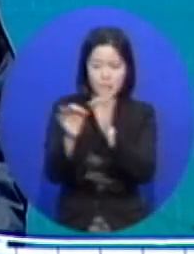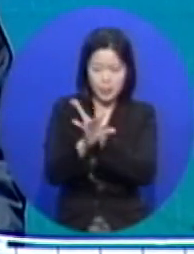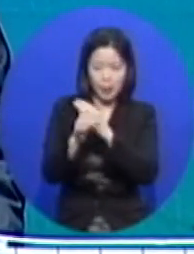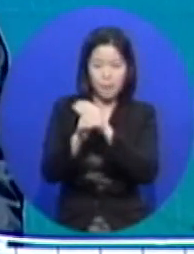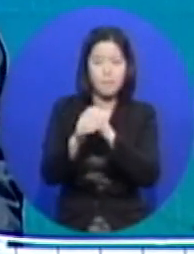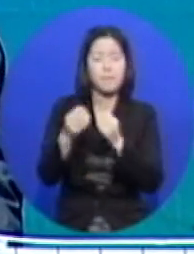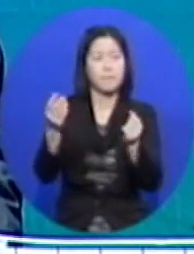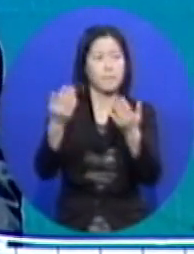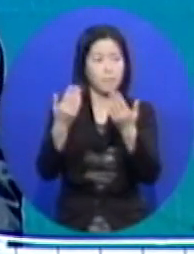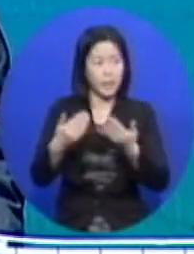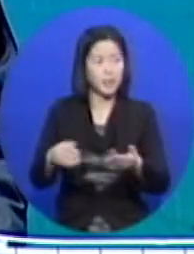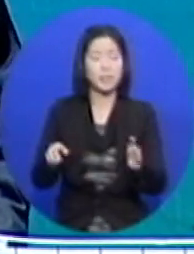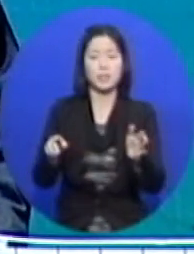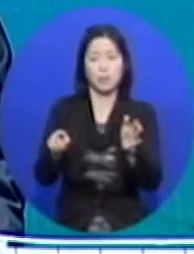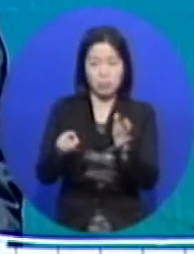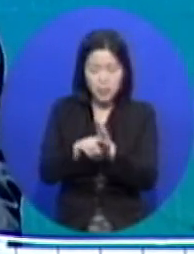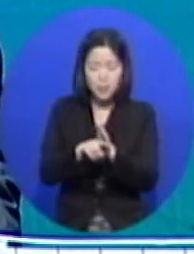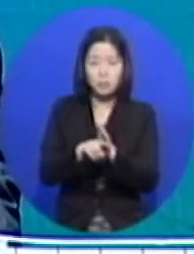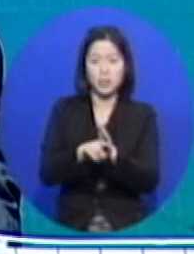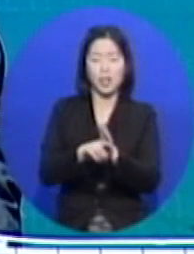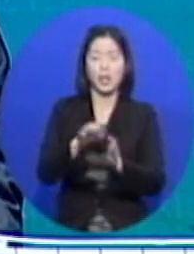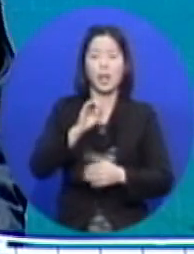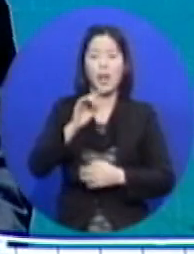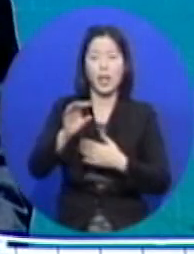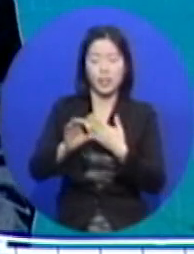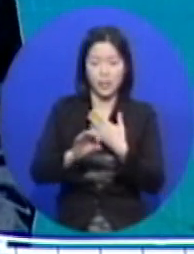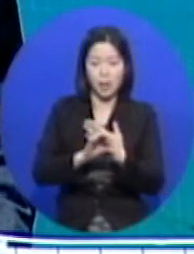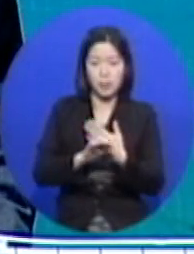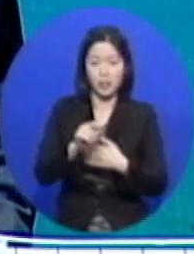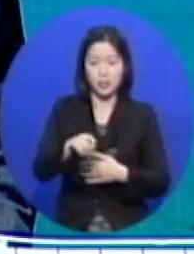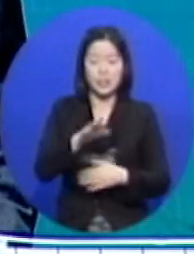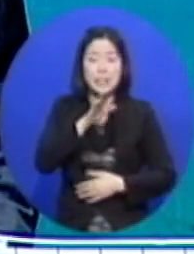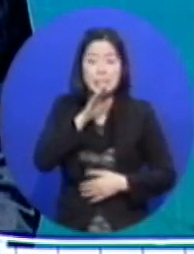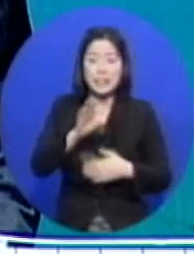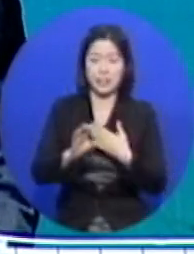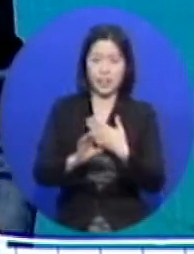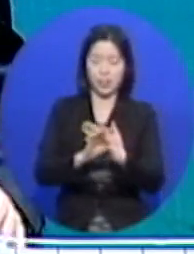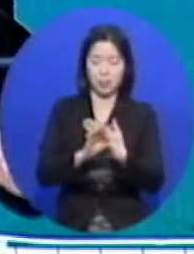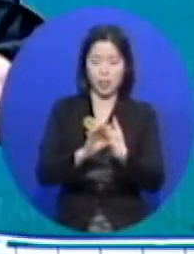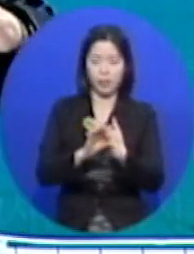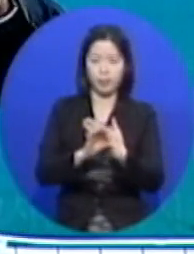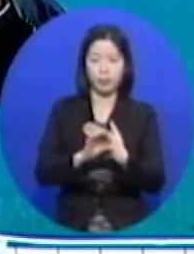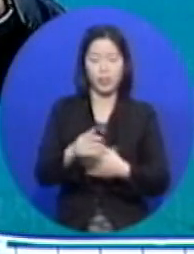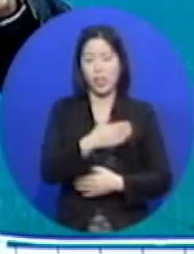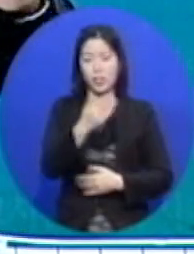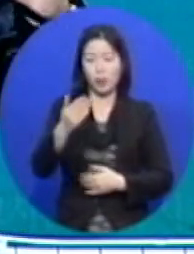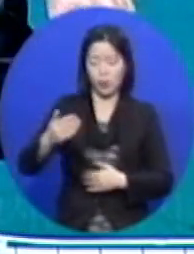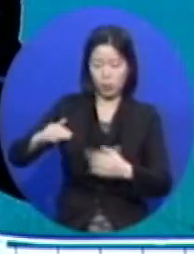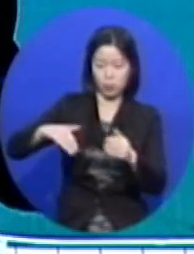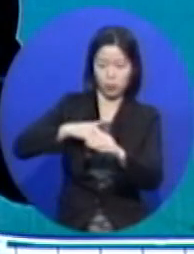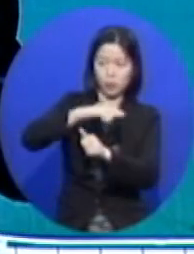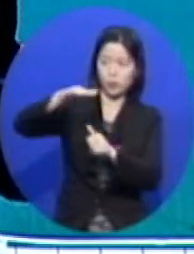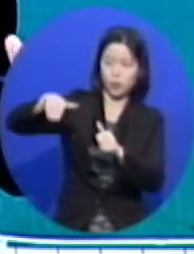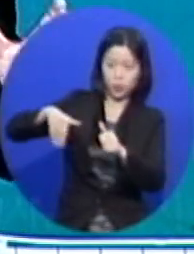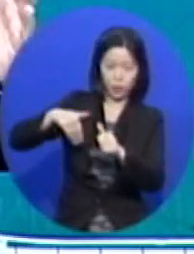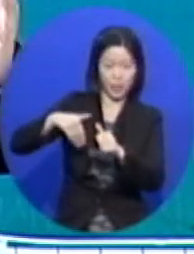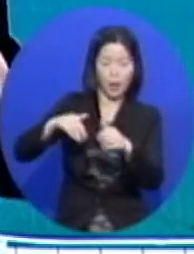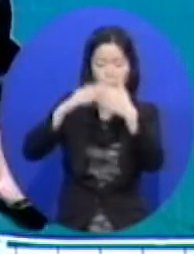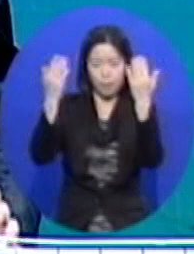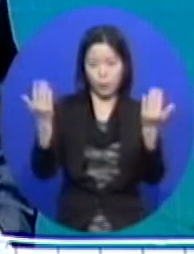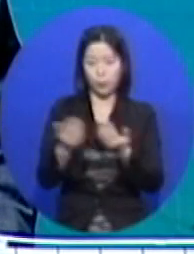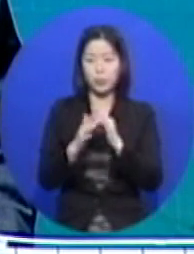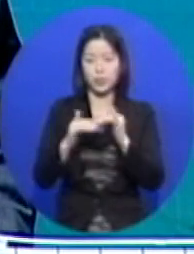나는 그걸 믿습니다 라고 한다면 그게 진짜라면 여러분은 여러분 주위에 있는 모든 사람과